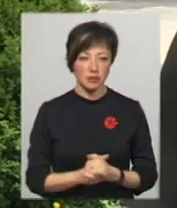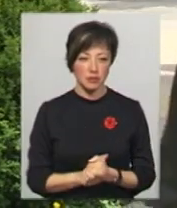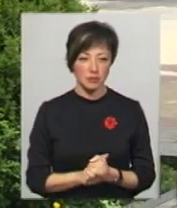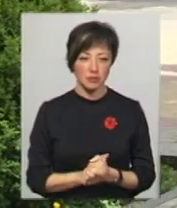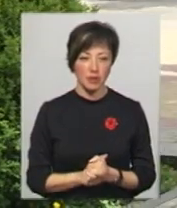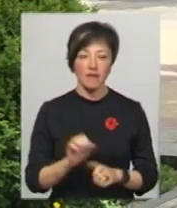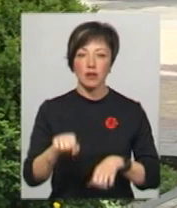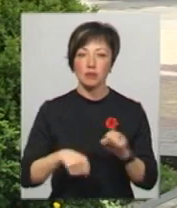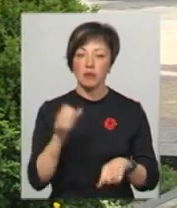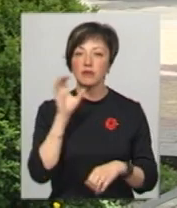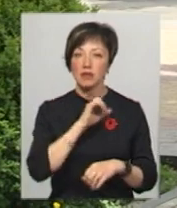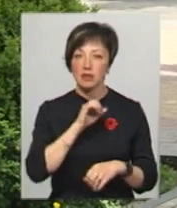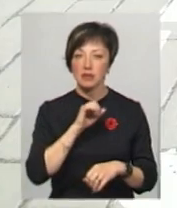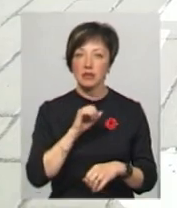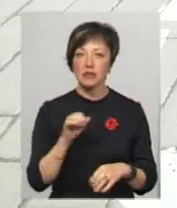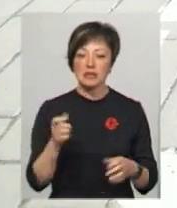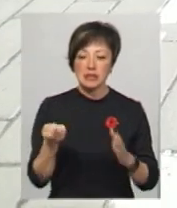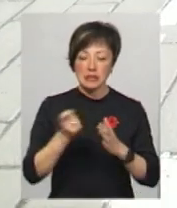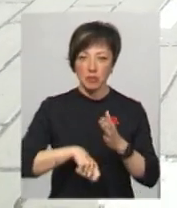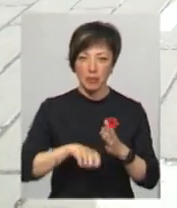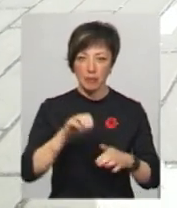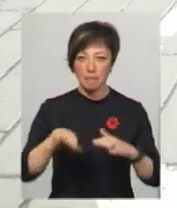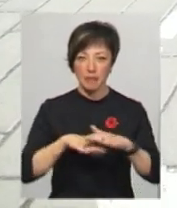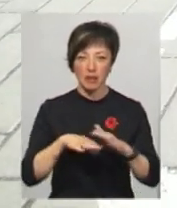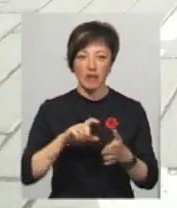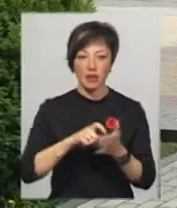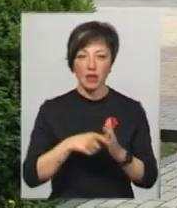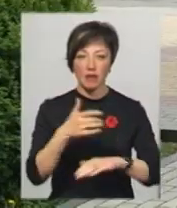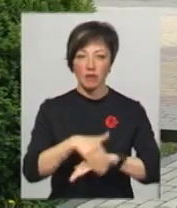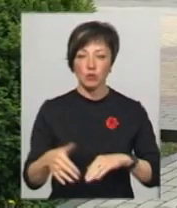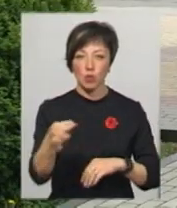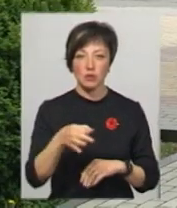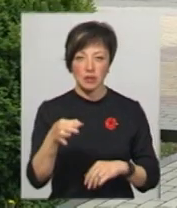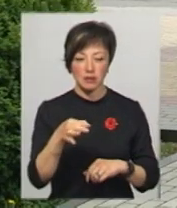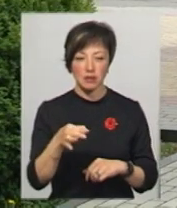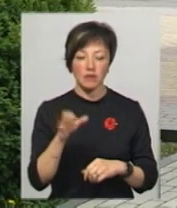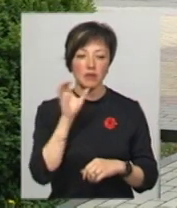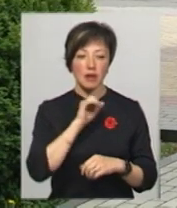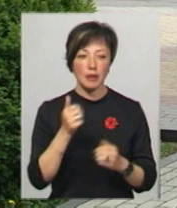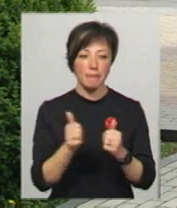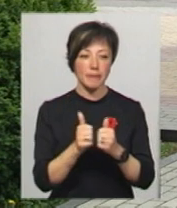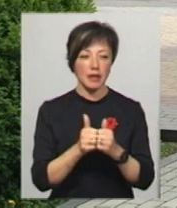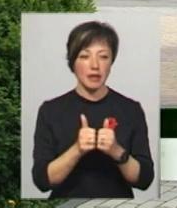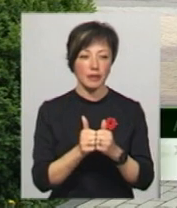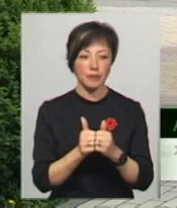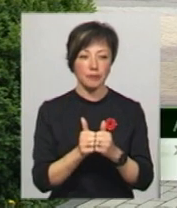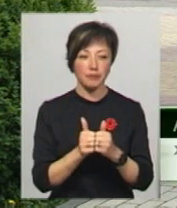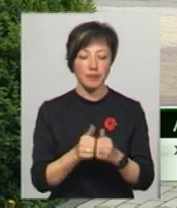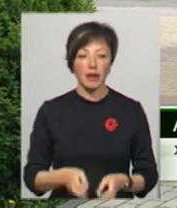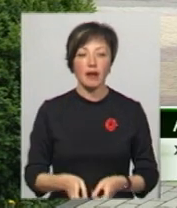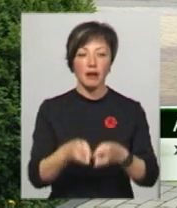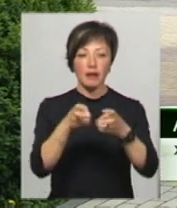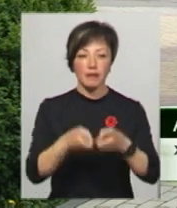Журбою. Велосипед викрали із замкненої комори під квартирою на вулиці Озерній. Його вкрали біля